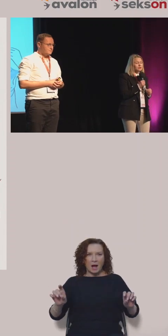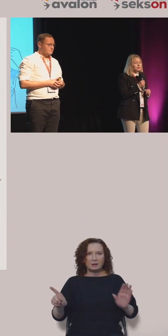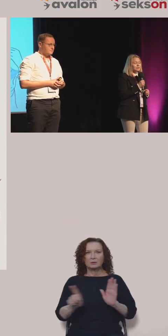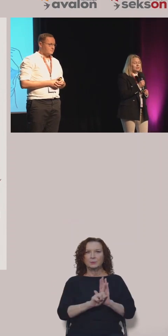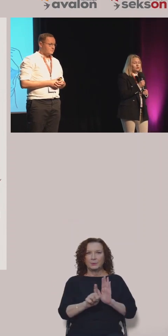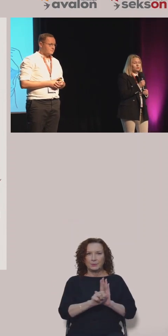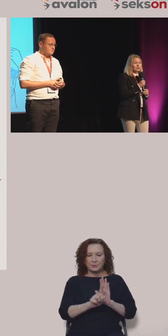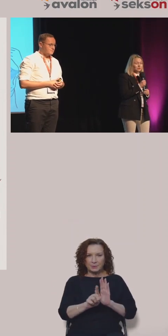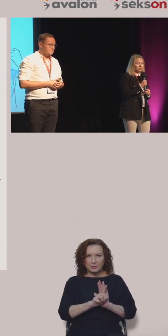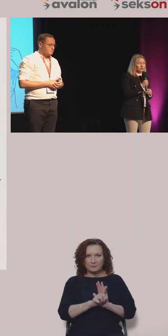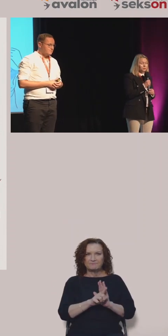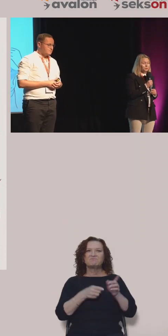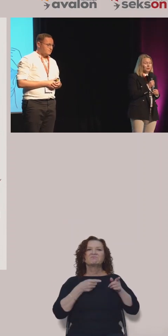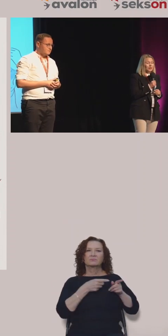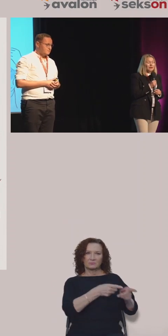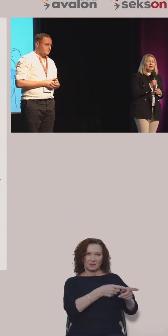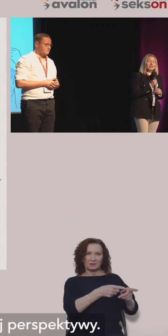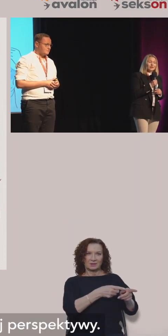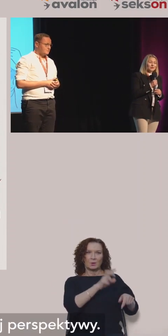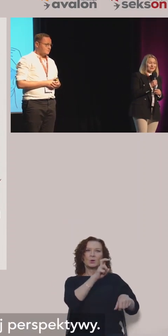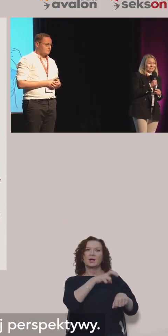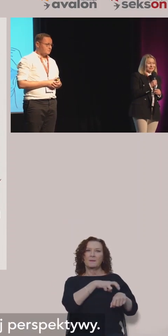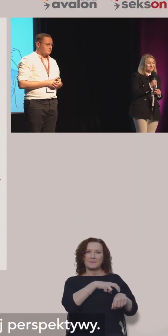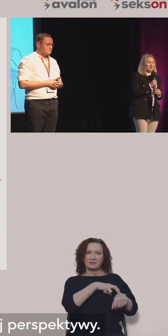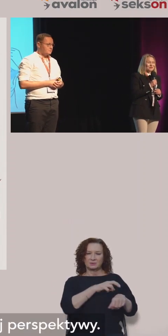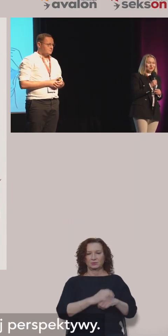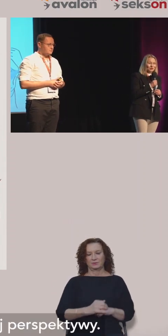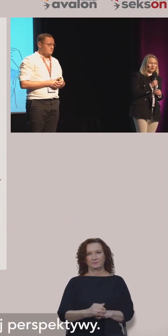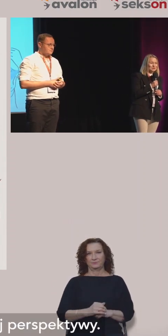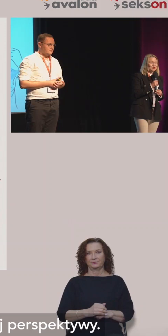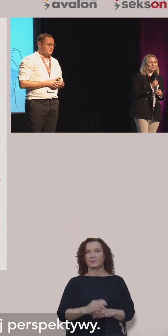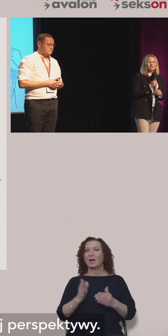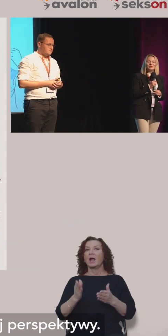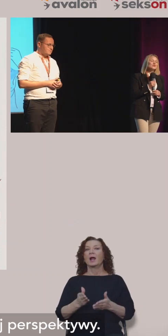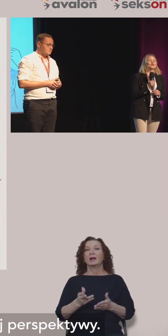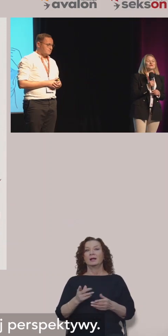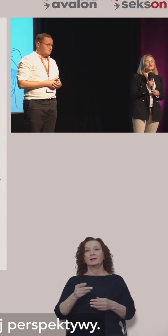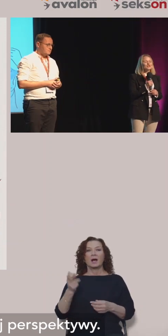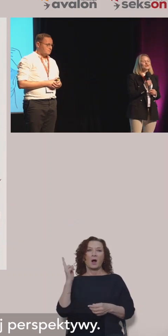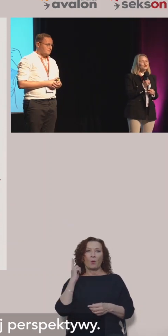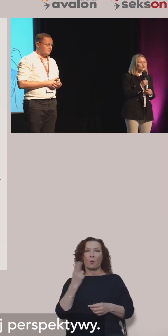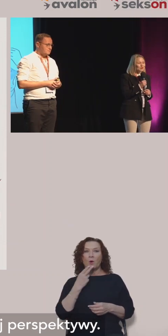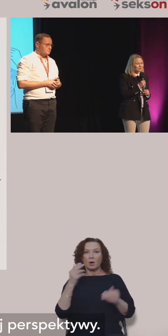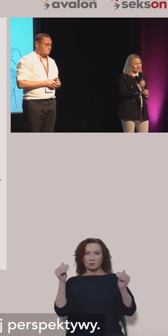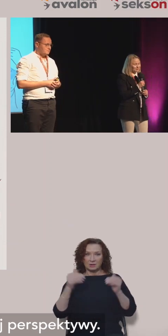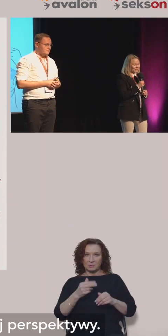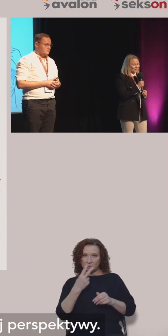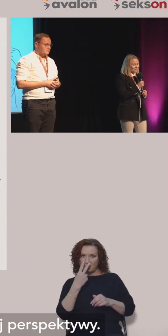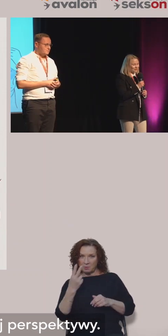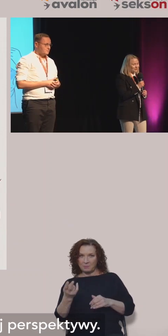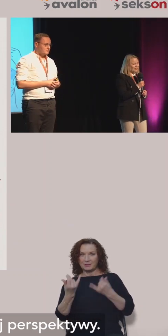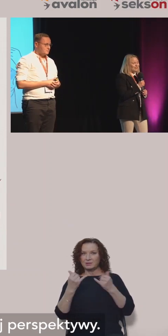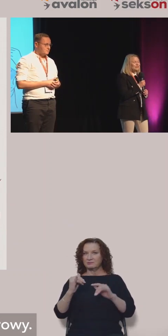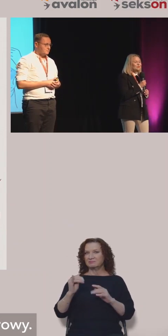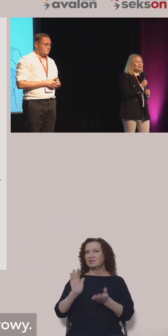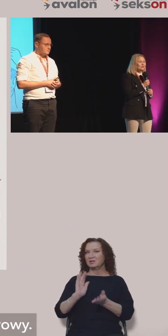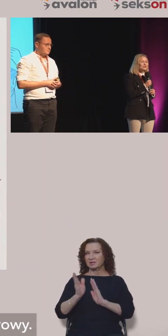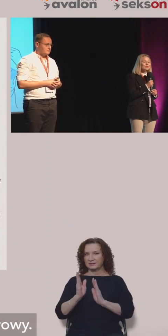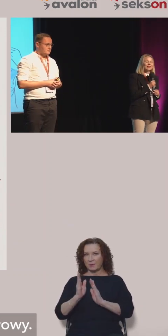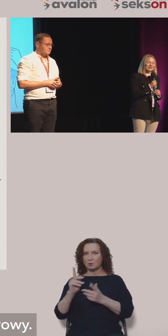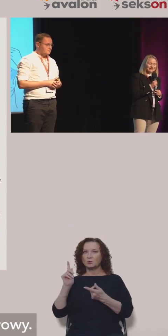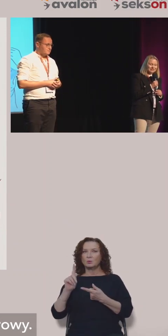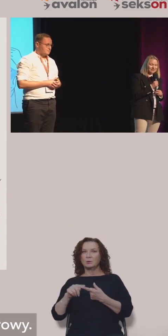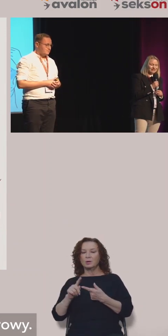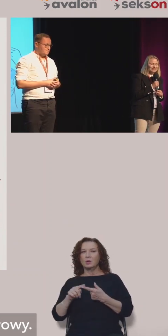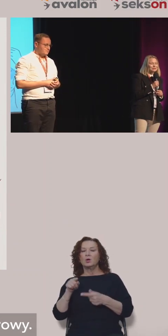nurt ze strony medycznej. Natomiast na głuchotę możemy spojrzeć również z drugiej perspektywy. Jest to